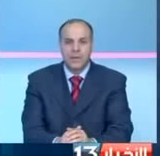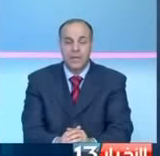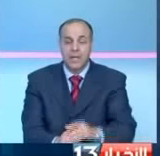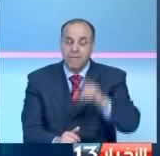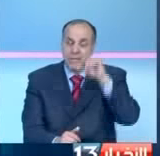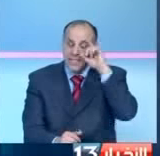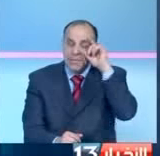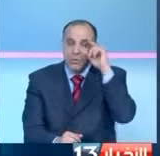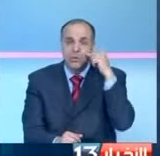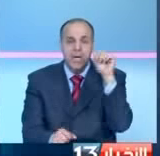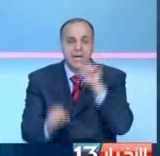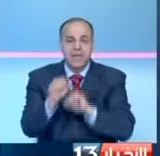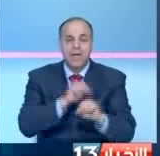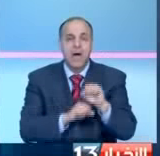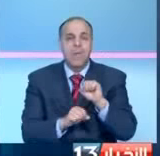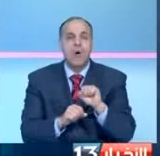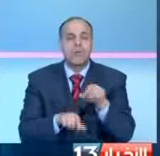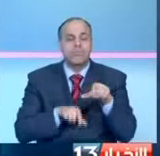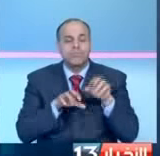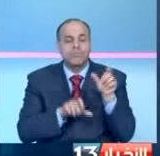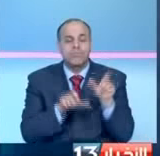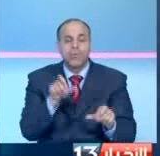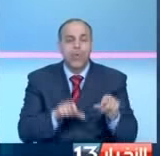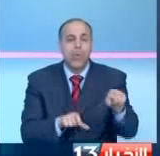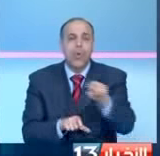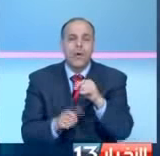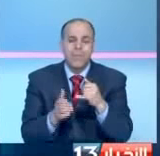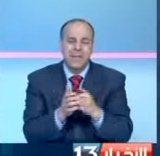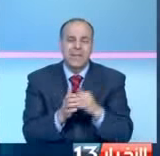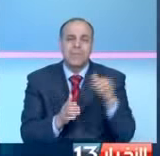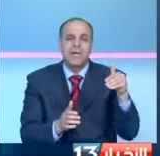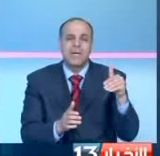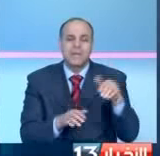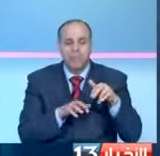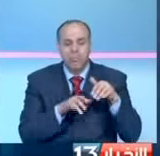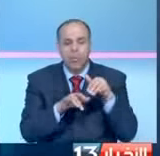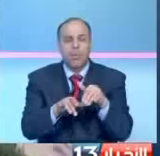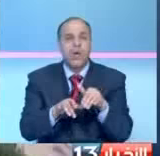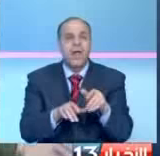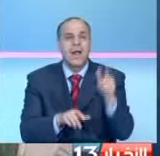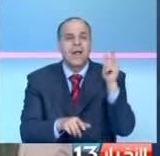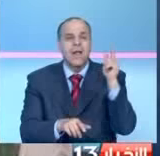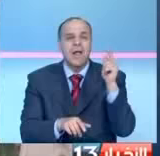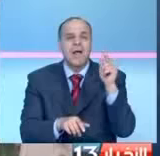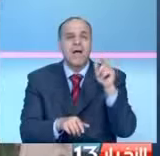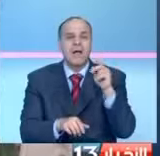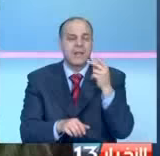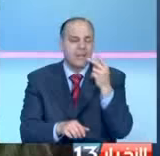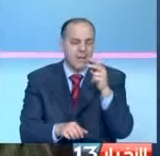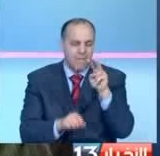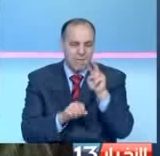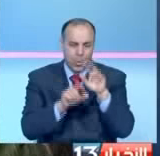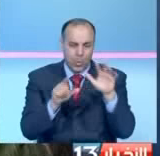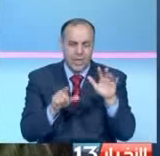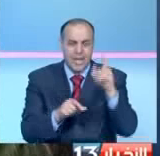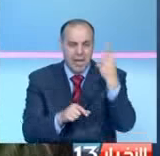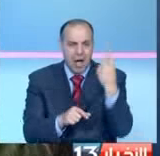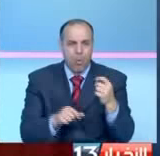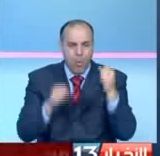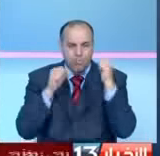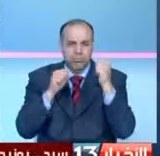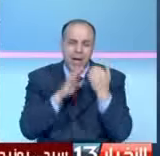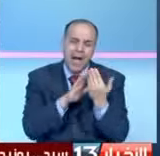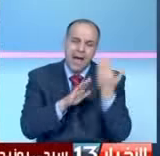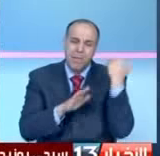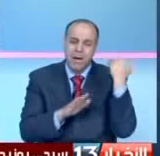وفي سيدي بوزيد نظم الحراك الاجتماعي بمعتمدية المكناس مسيرة تأتي على خلفية مرور 28 يوما على الاحتجاجات